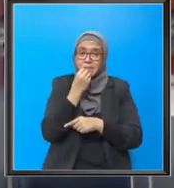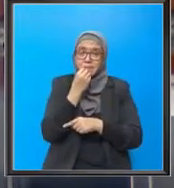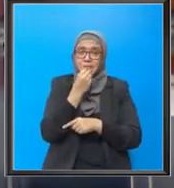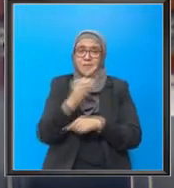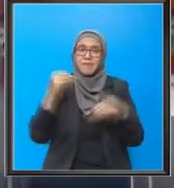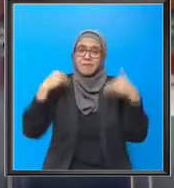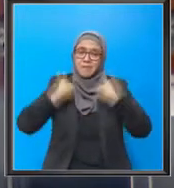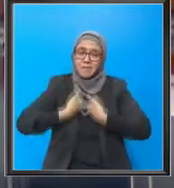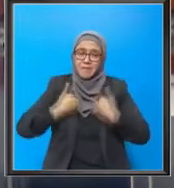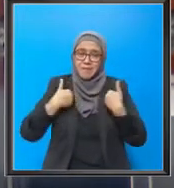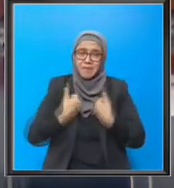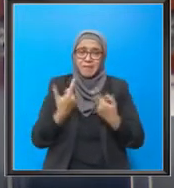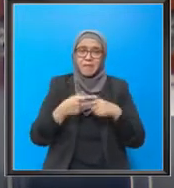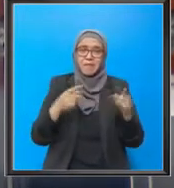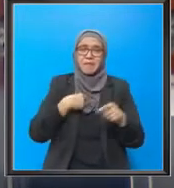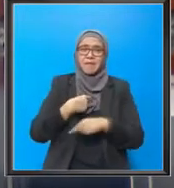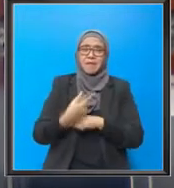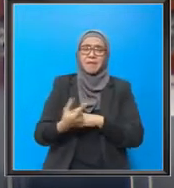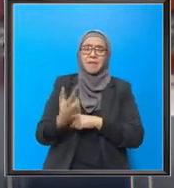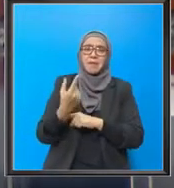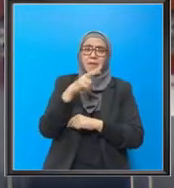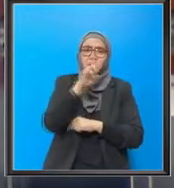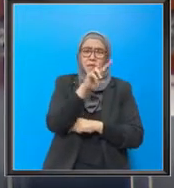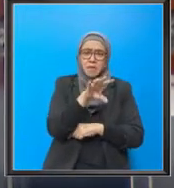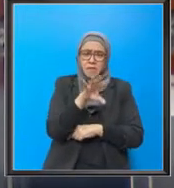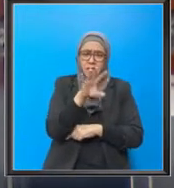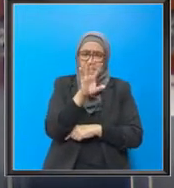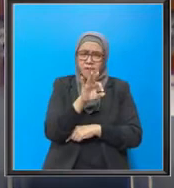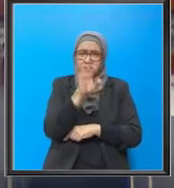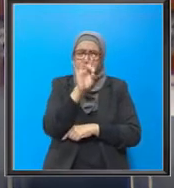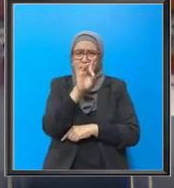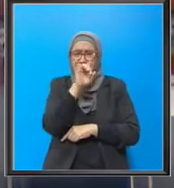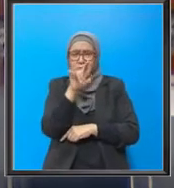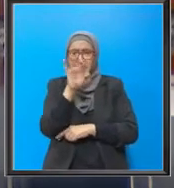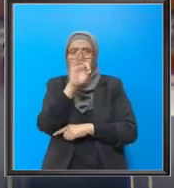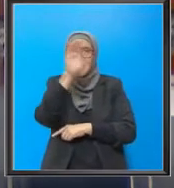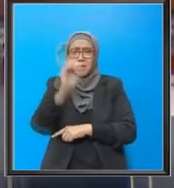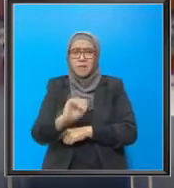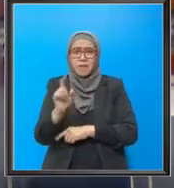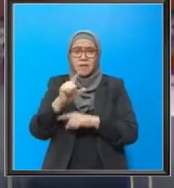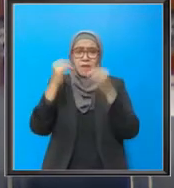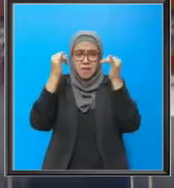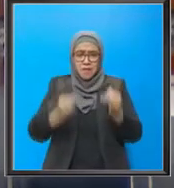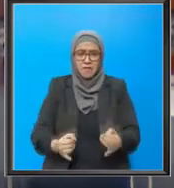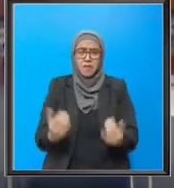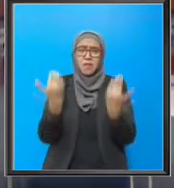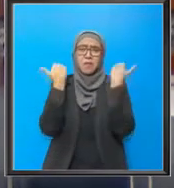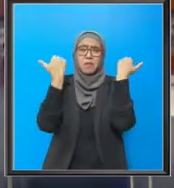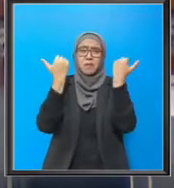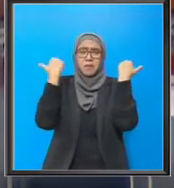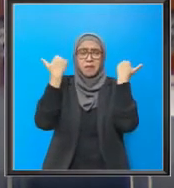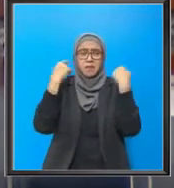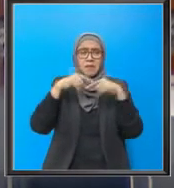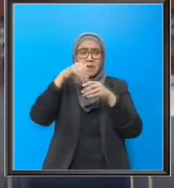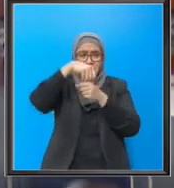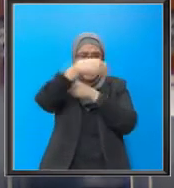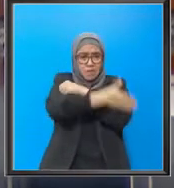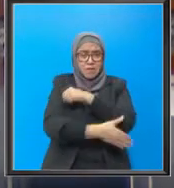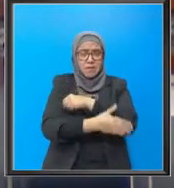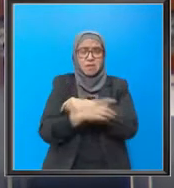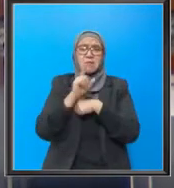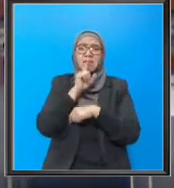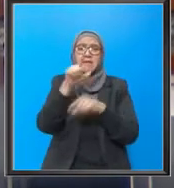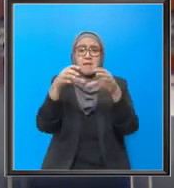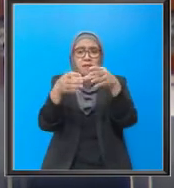58200 individu menganggur di kali ini merupakan golongan muda dan angket tersebut dijaga terus